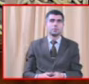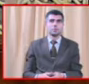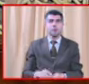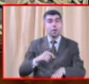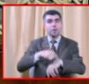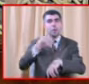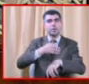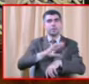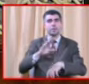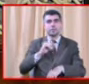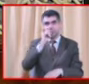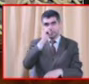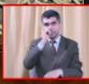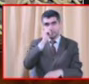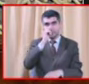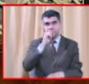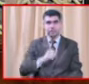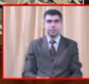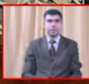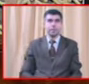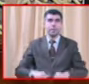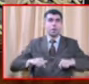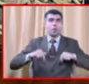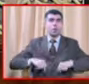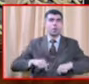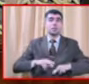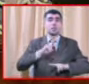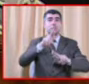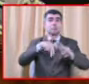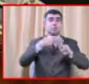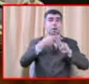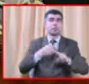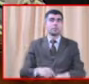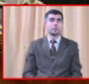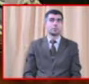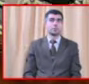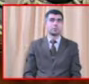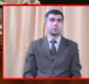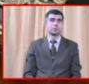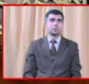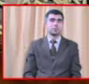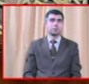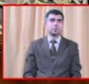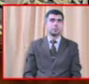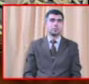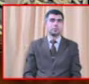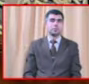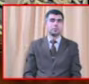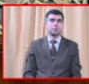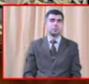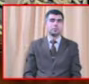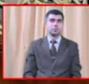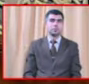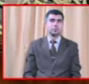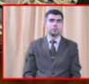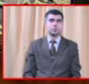انتهى الوقت. كلمة السيد الوزير، تفضل. ايوا مش تفضل يا سيدي النائب، تفضل.